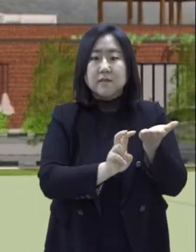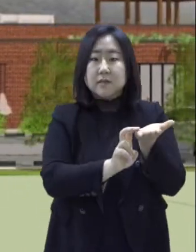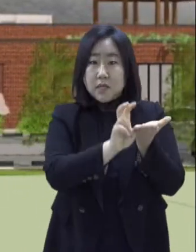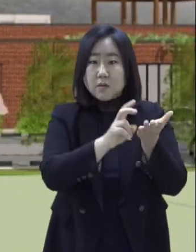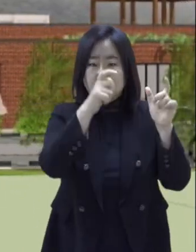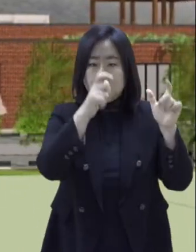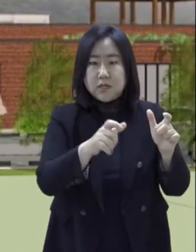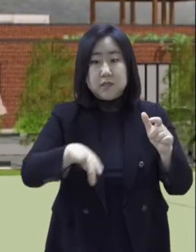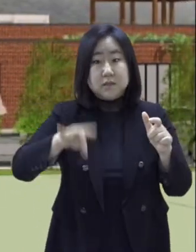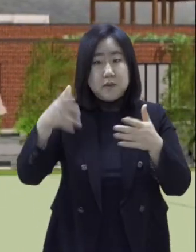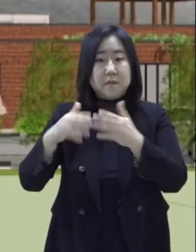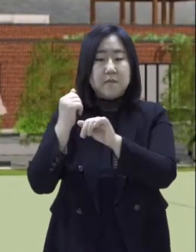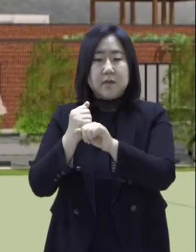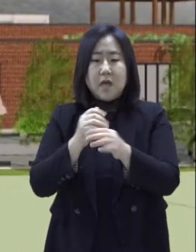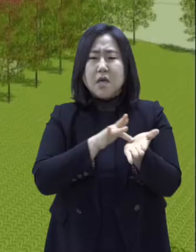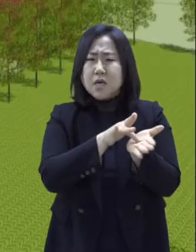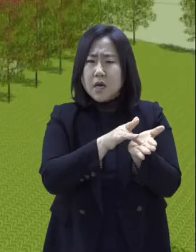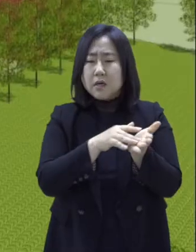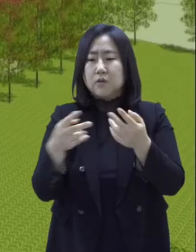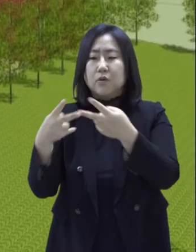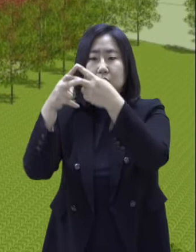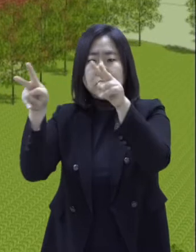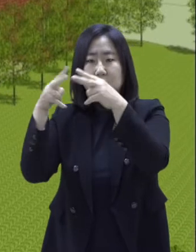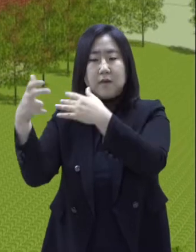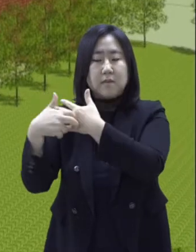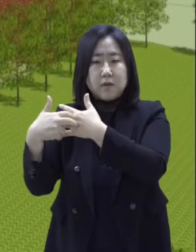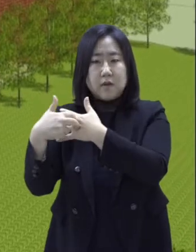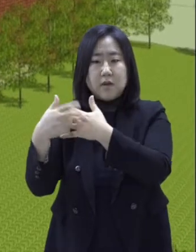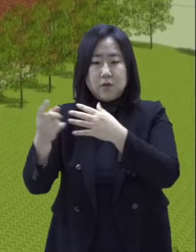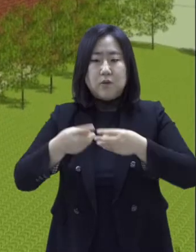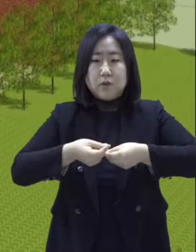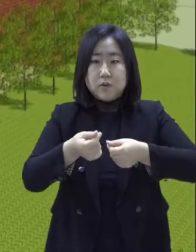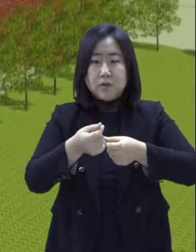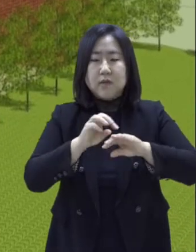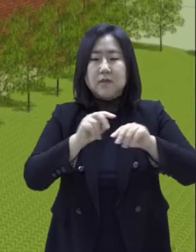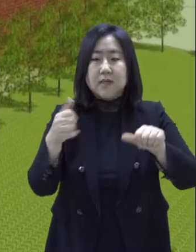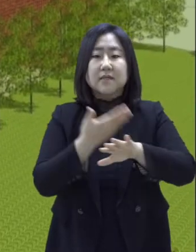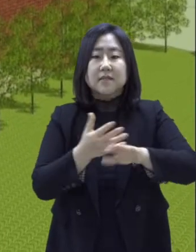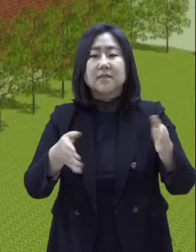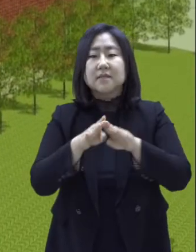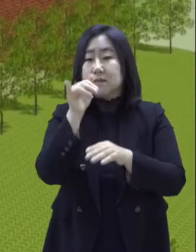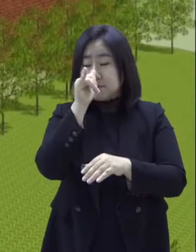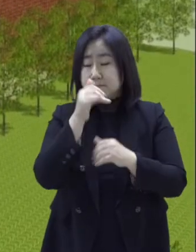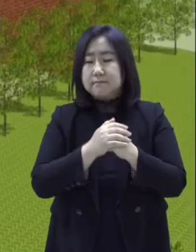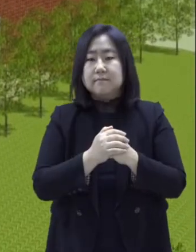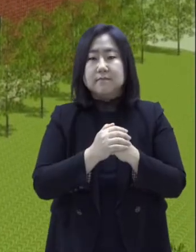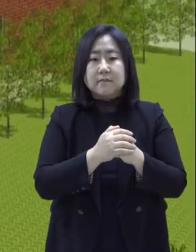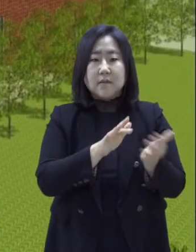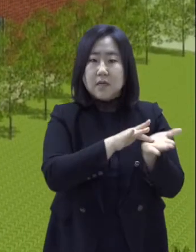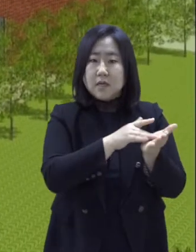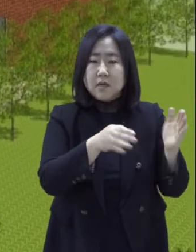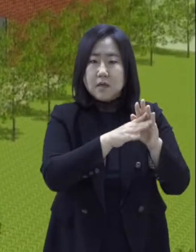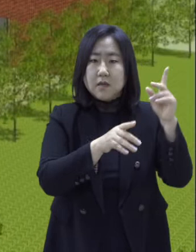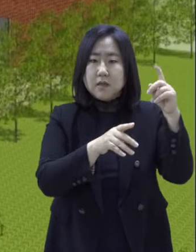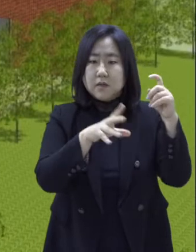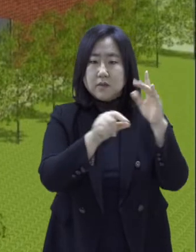민간협력의원은 약국동과 지상 2층 규모의 의원동, 부대시설 등이 갖춰지게 되는데요. 약국동은 오는